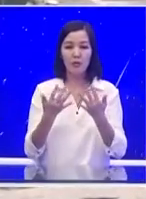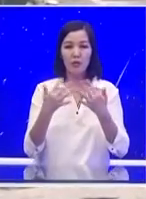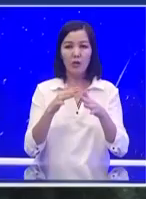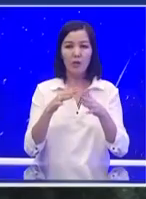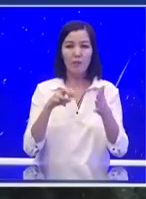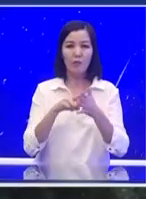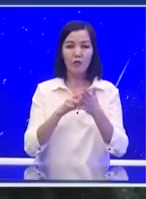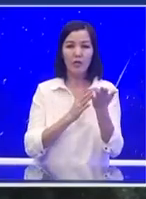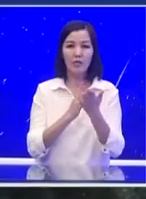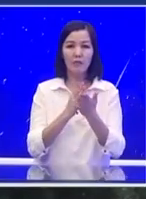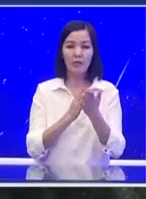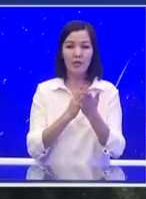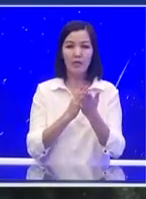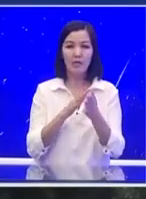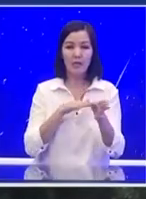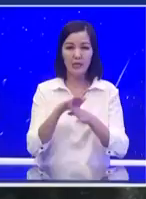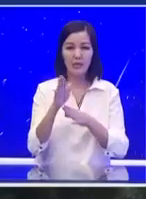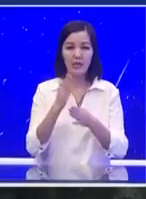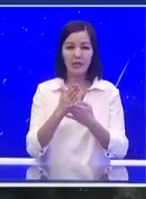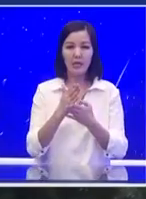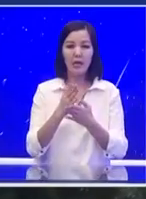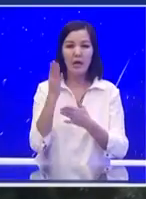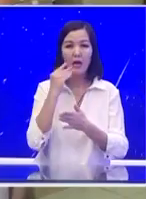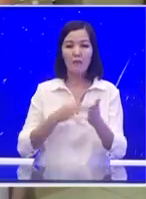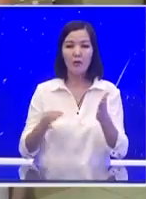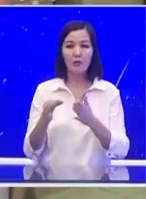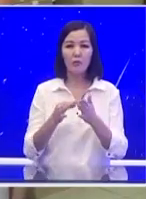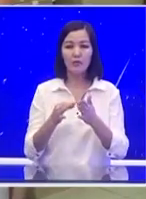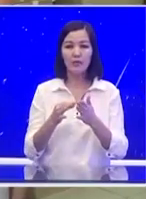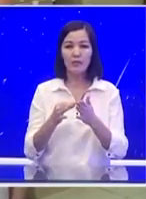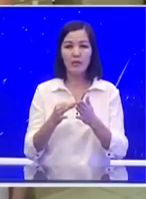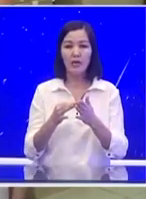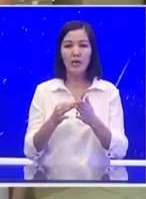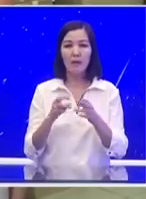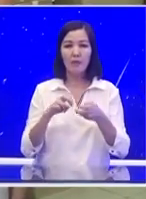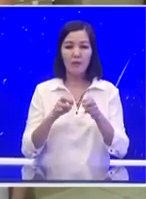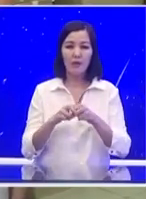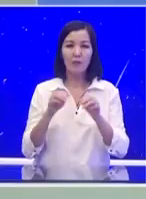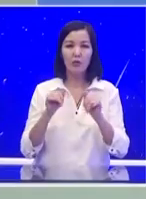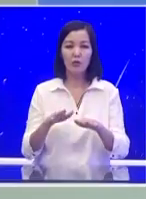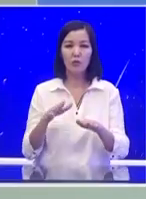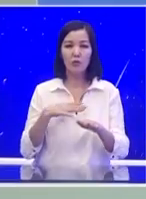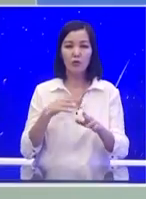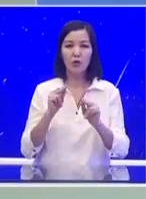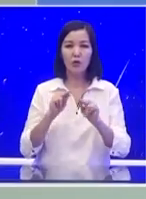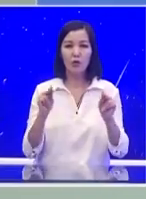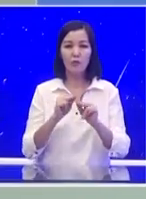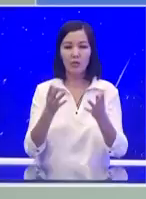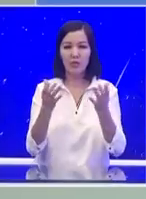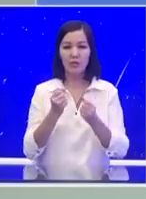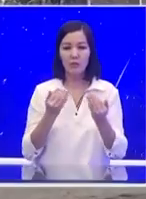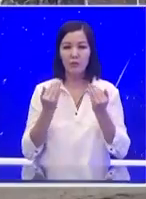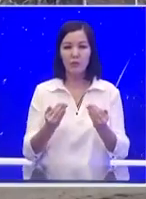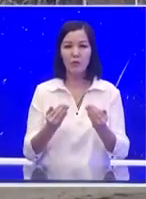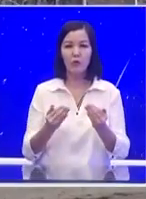почта қызметкерлері еріктілер атқарады. Ал Алматы облысында тәуекелді азайту үшін жауапкершілікті ұстаздар алыпты. Бүгінгі дерек